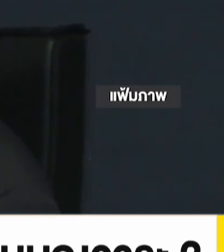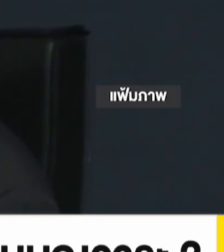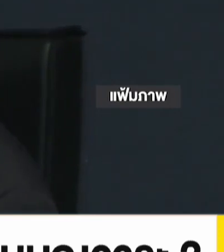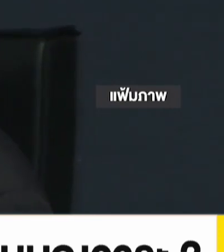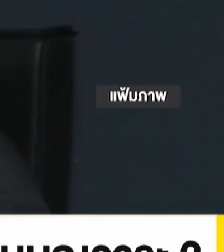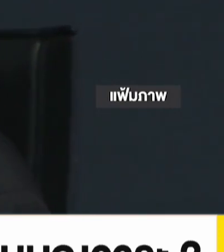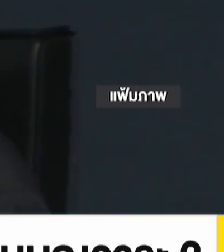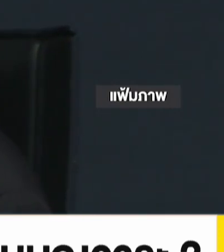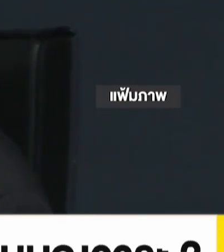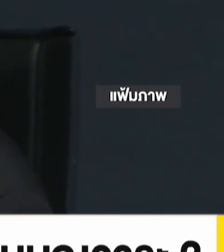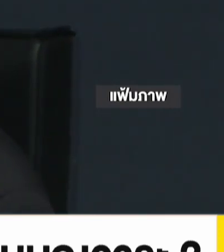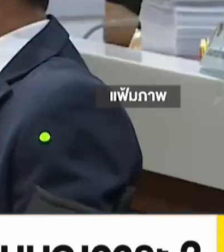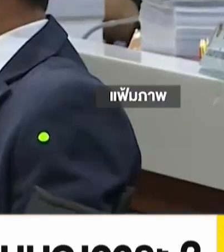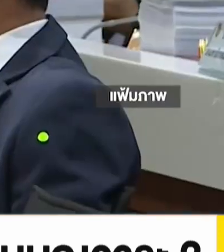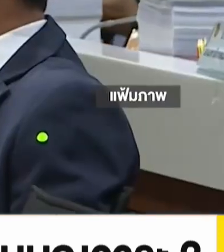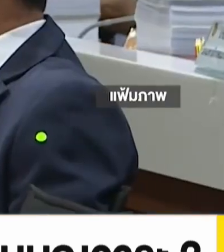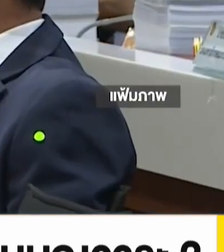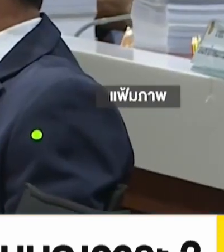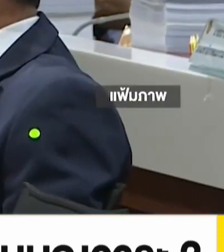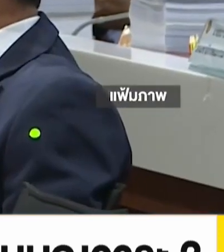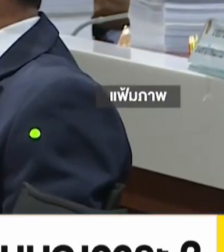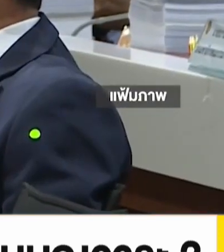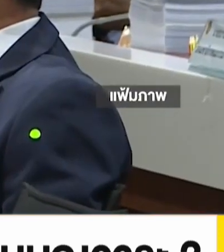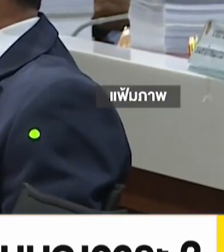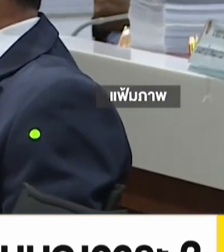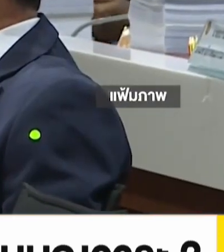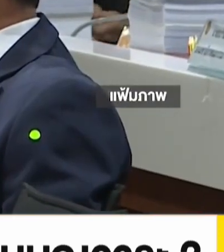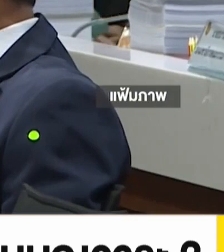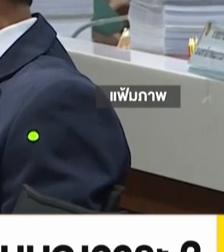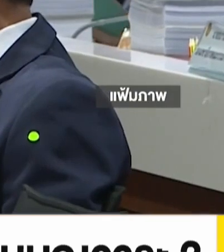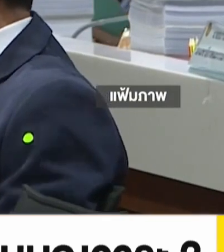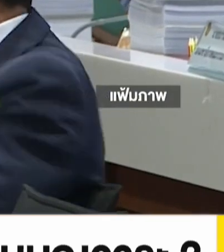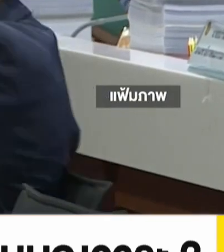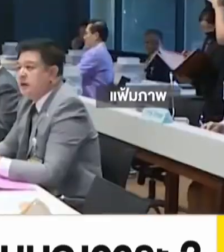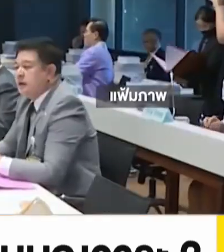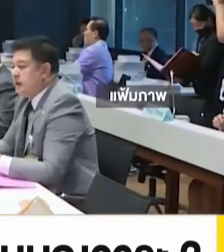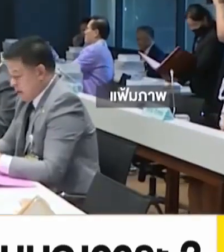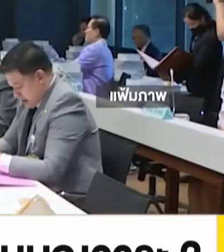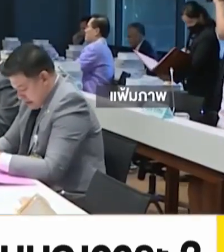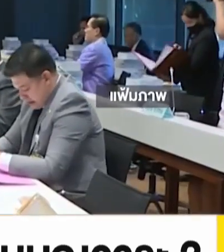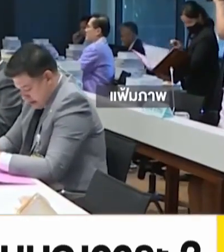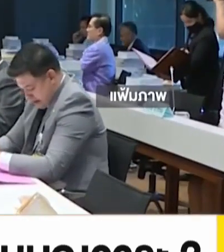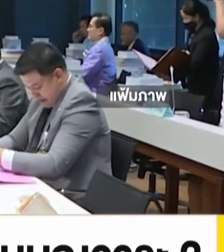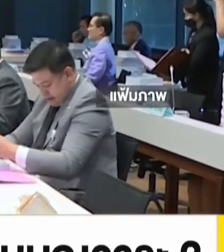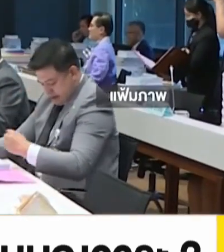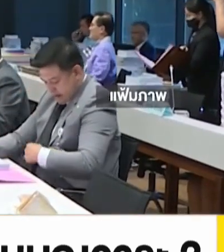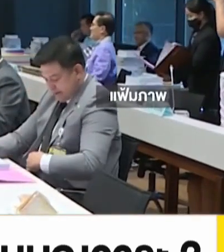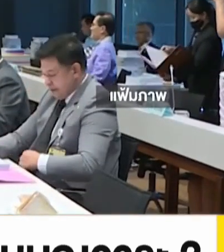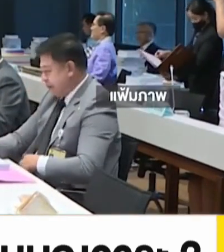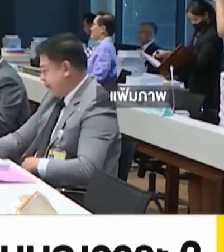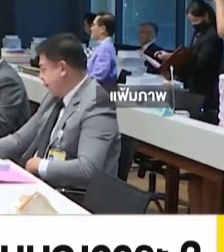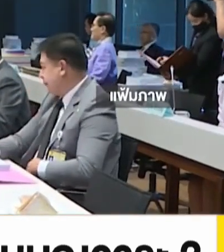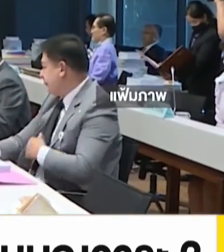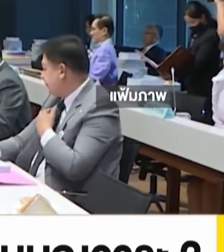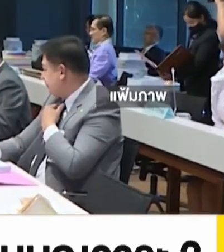ทุกคนมีส่วนร่วมไม่ว่าจะเป็นทุกพรรคฝ่ายค้านฝ่ายรัฐบาลที่ผ่านกระบวนการเลือกตั้งขึ้นมาผลักดันให้ร่างก็สมุดสำหรับนี้ได้รับ